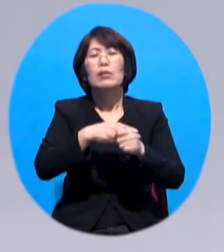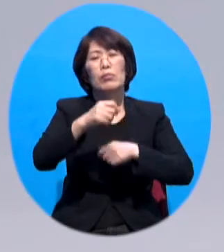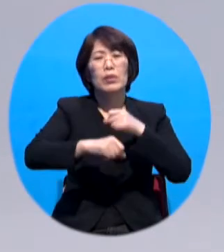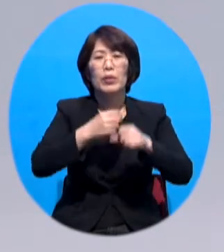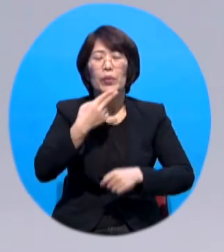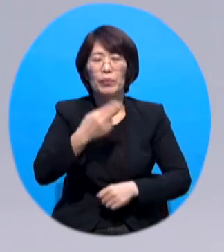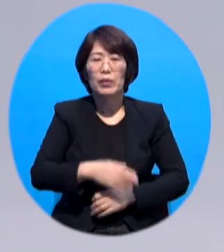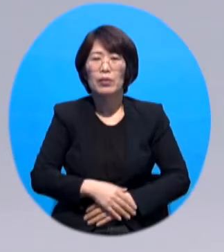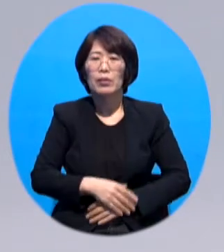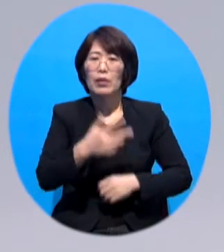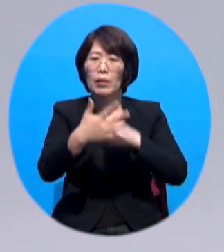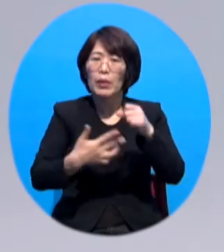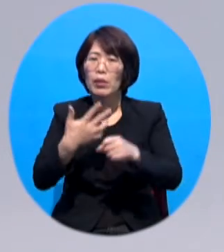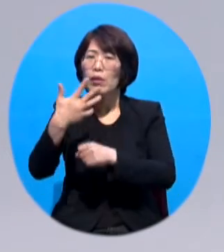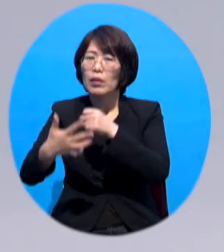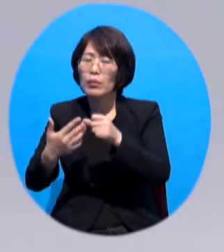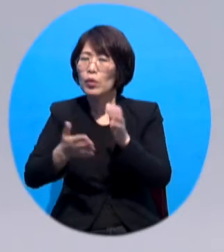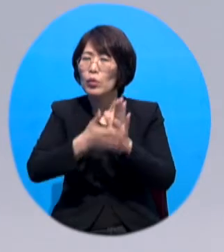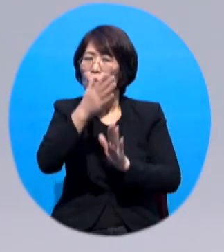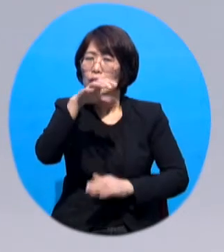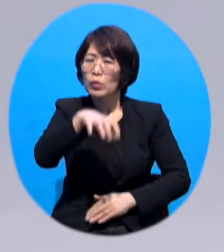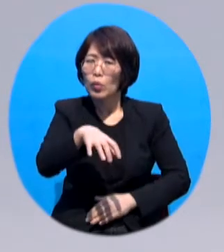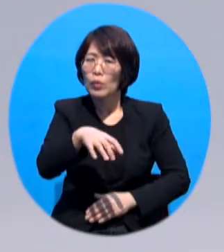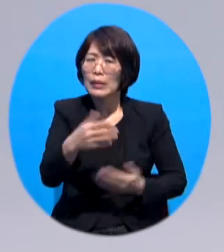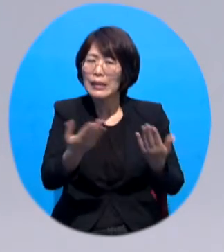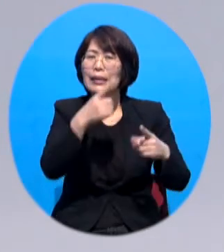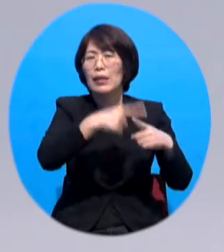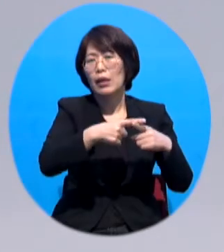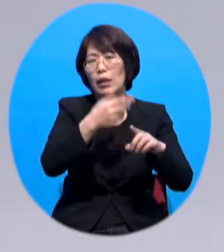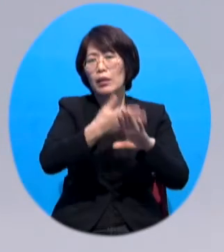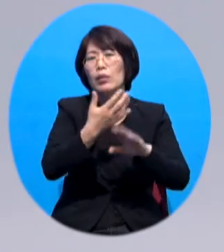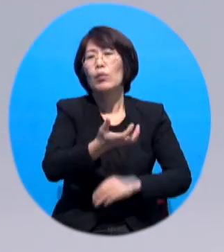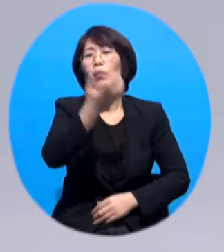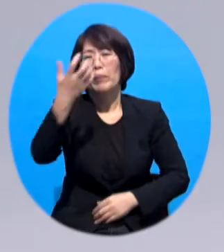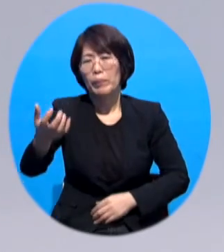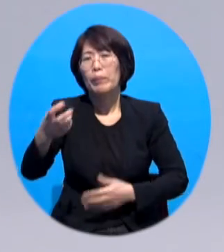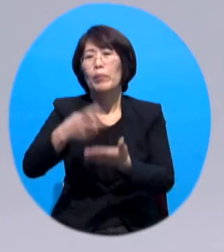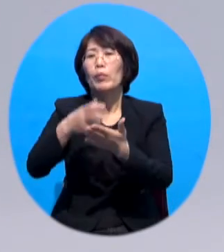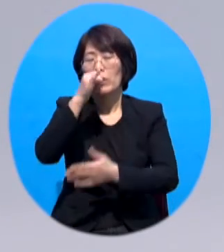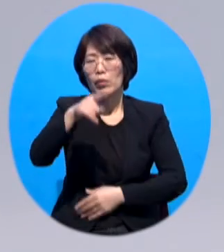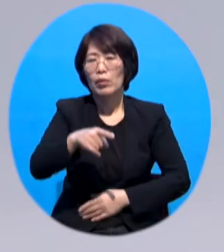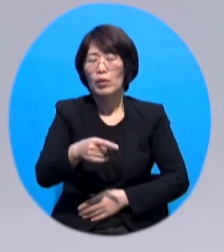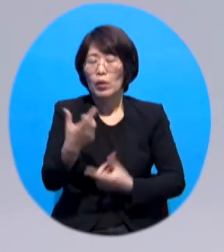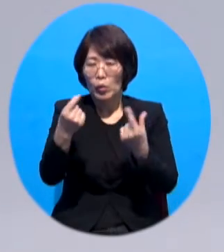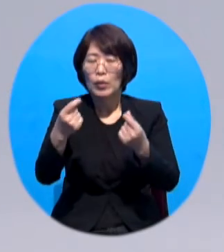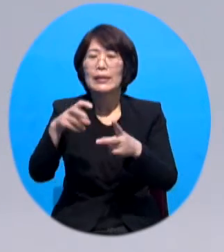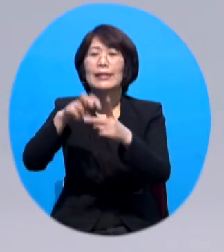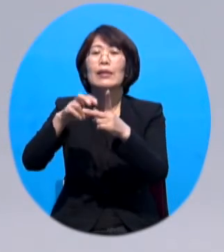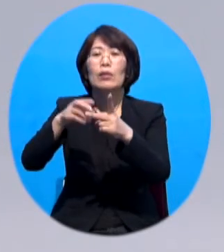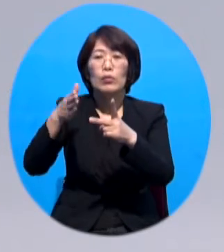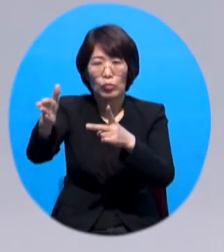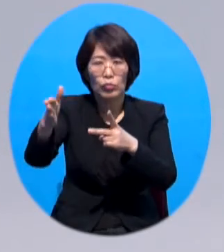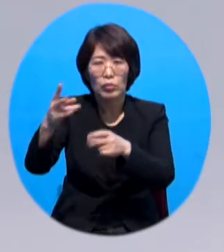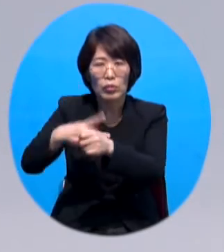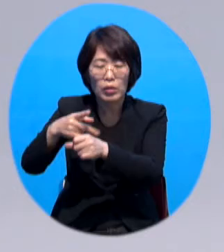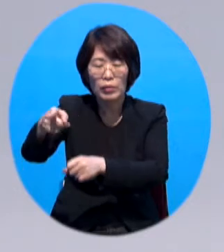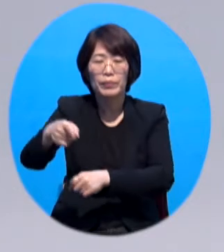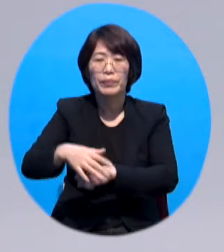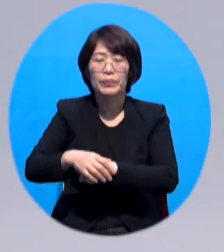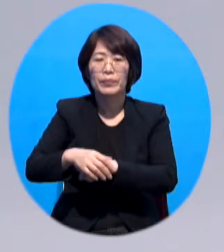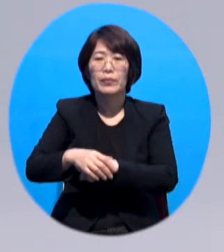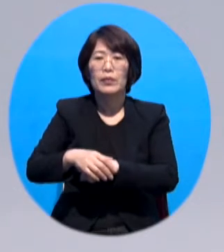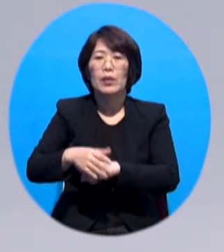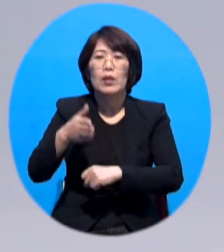어흥 8 년 십 년도 10월에서 궁금하시면 떨어야 되는데 마찬가지로 진학 지원센터에 도전은 유노 1 선생님들이